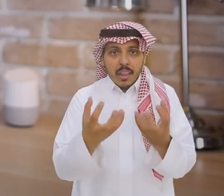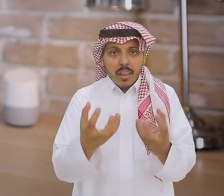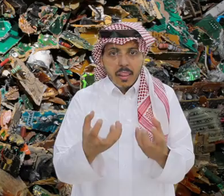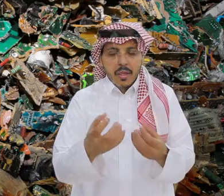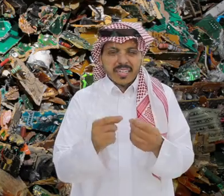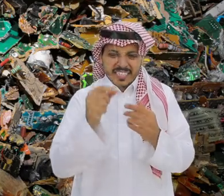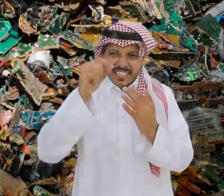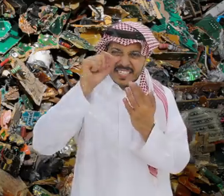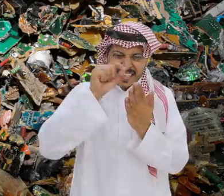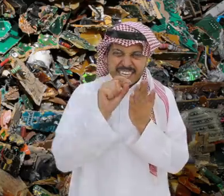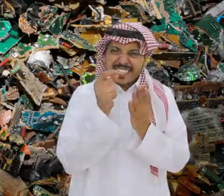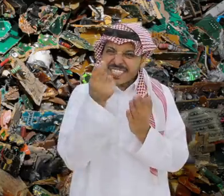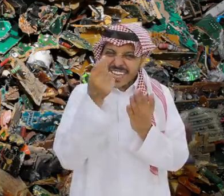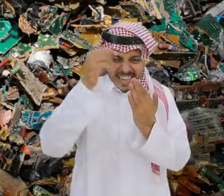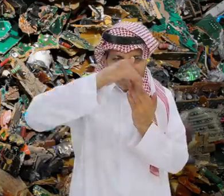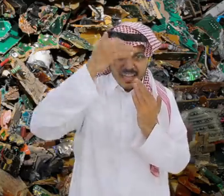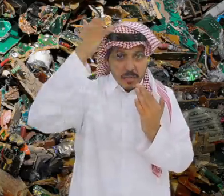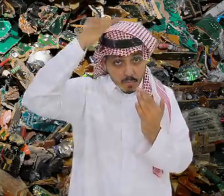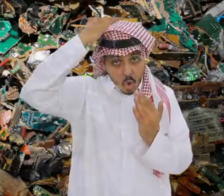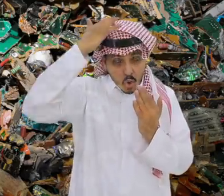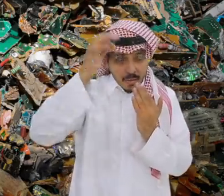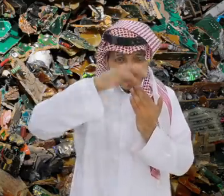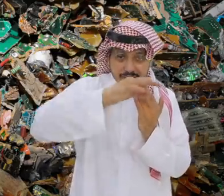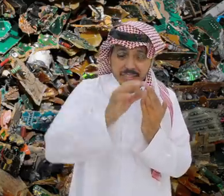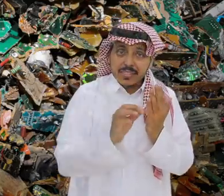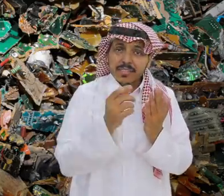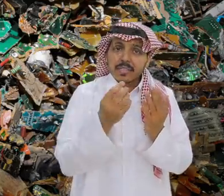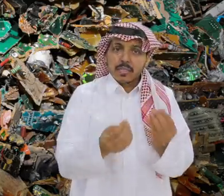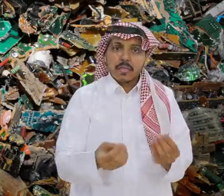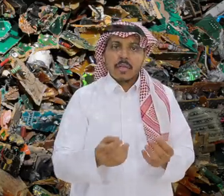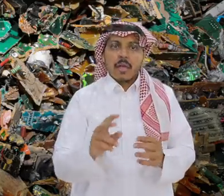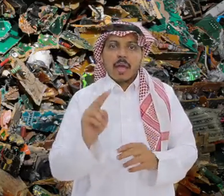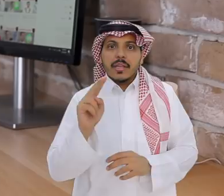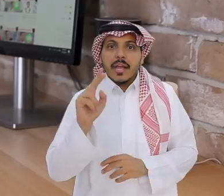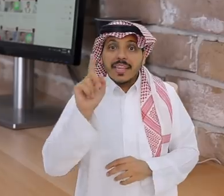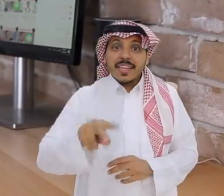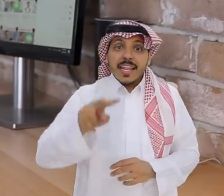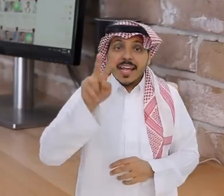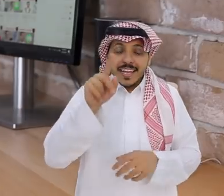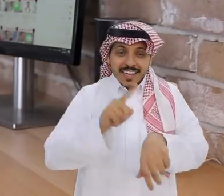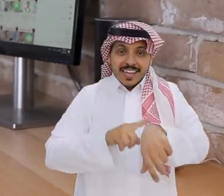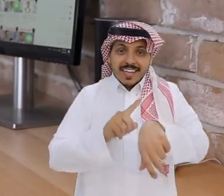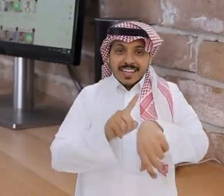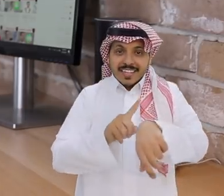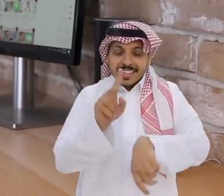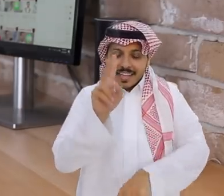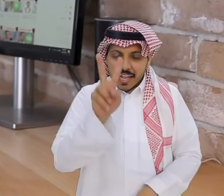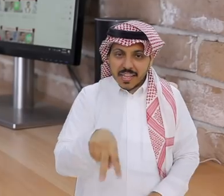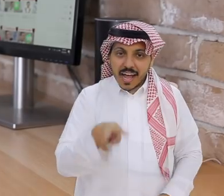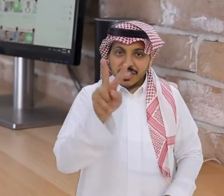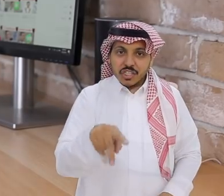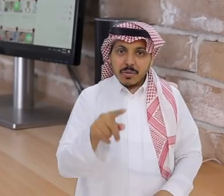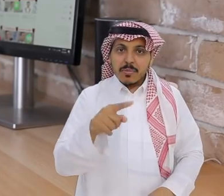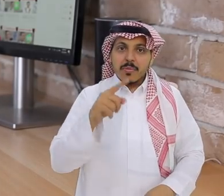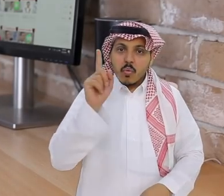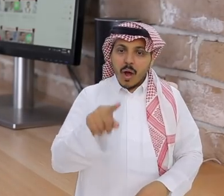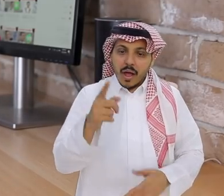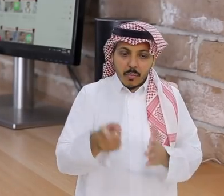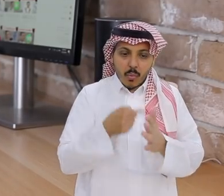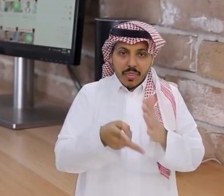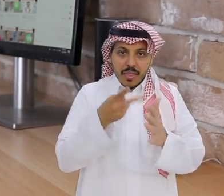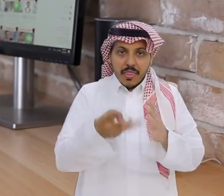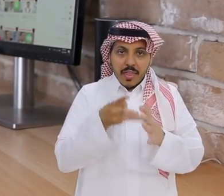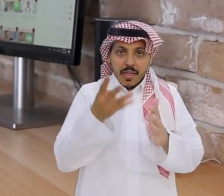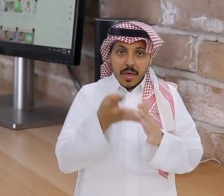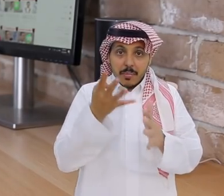أرخص ب 13 مرة من التنقيب في المناجم. تخيلوا إنك أنت كشركة تجيب أجهزتك